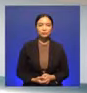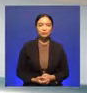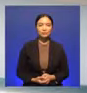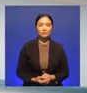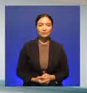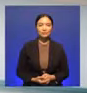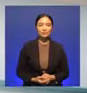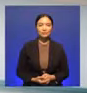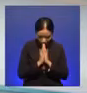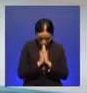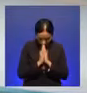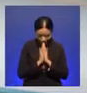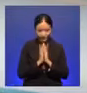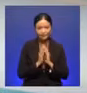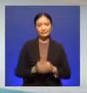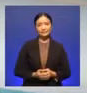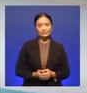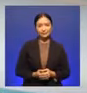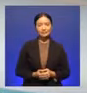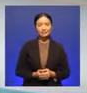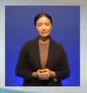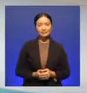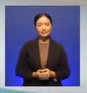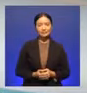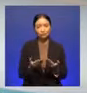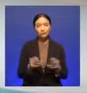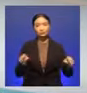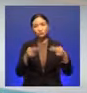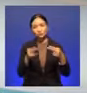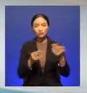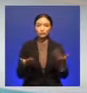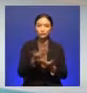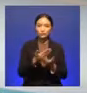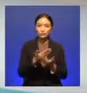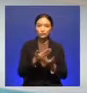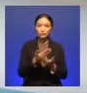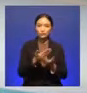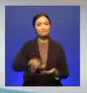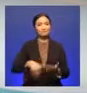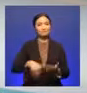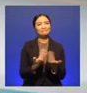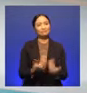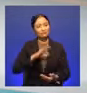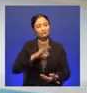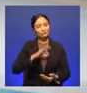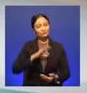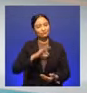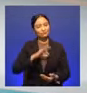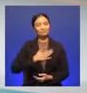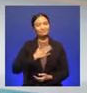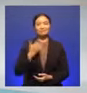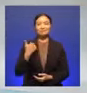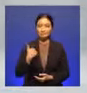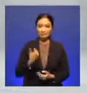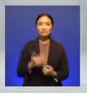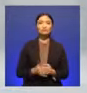สวัสดีค่ะสวัสดีท่านผู้เข้าร่วมเสวนาออนไลน์ทุกท่านนะคะวันนี้ดิฉันรู้สึกเป็นเกียรติอย่างยิ่งที่